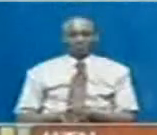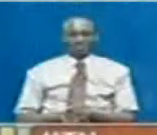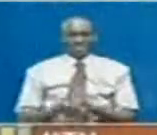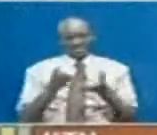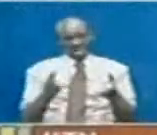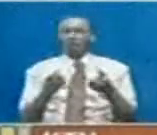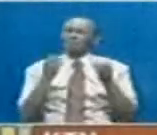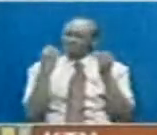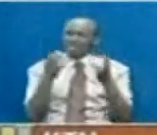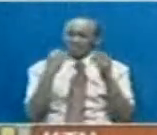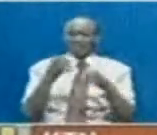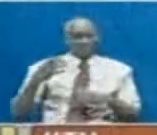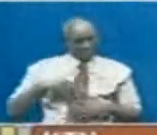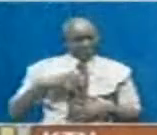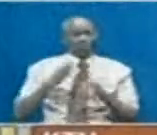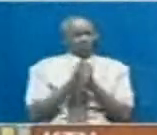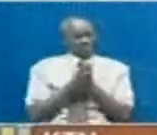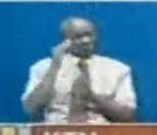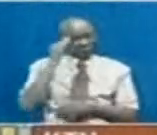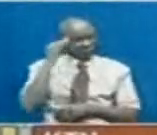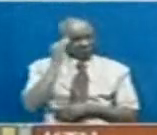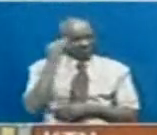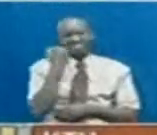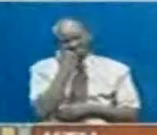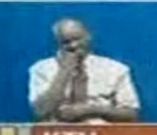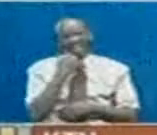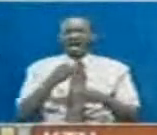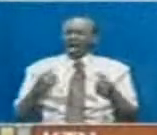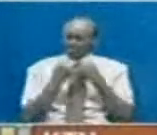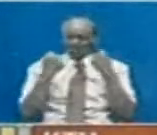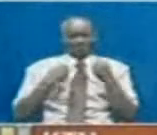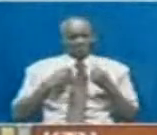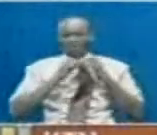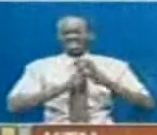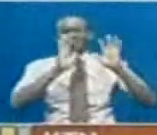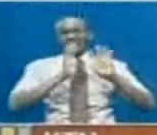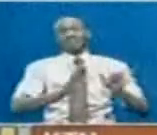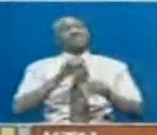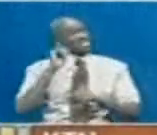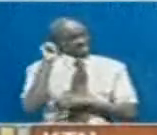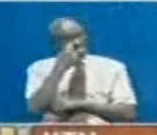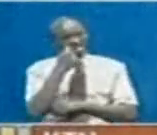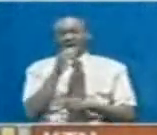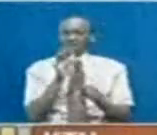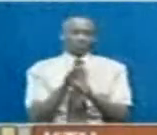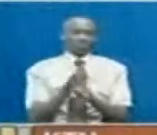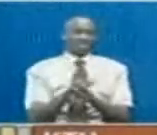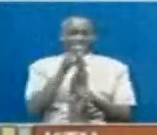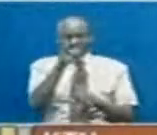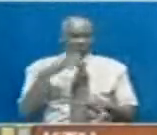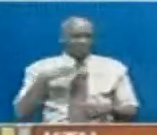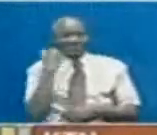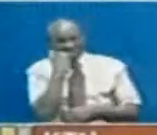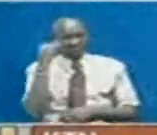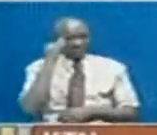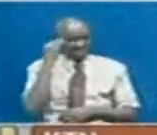Visa vya wagonjwa wenye akili tahira kutengwa na jamii vinaendelea kuongezeka humu nchini. Idadi kuu ya wagonjwa hao hubaguliwa